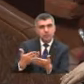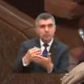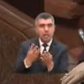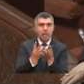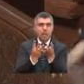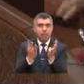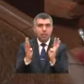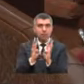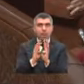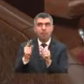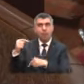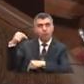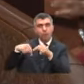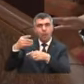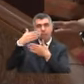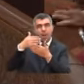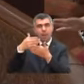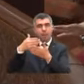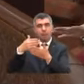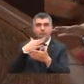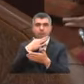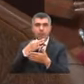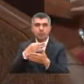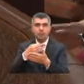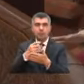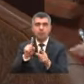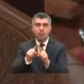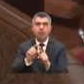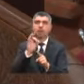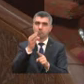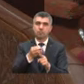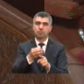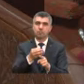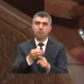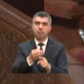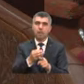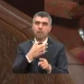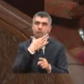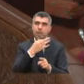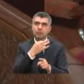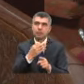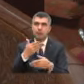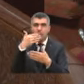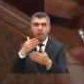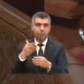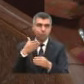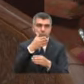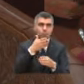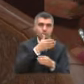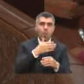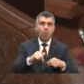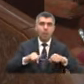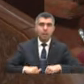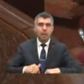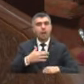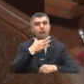ديال العبور، يؤمن الشباك الوحيد مؤمن، بالإضافة إلى ذلك في إطار الورش ديال تبسيط